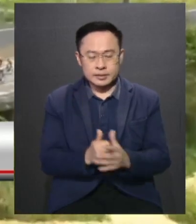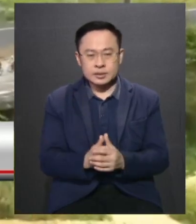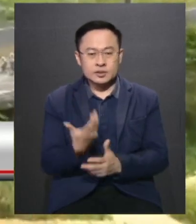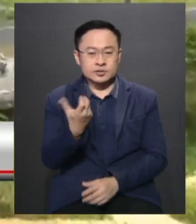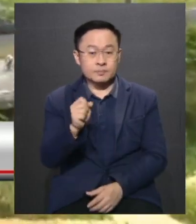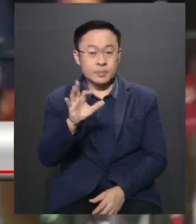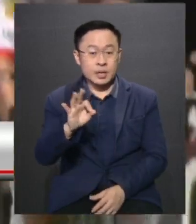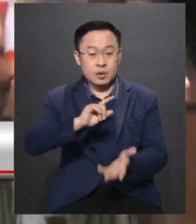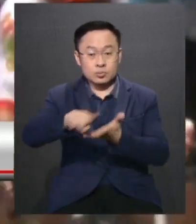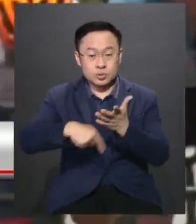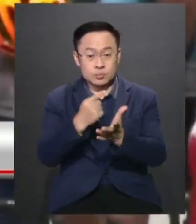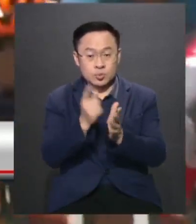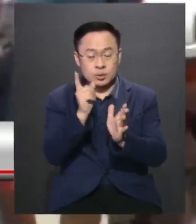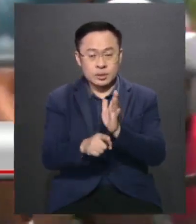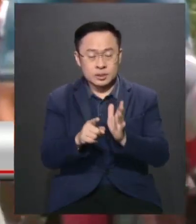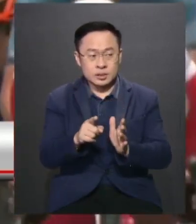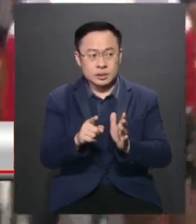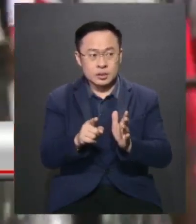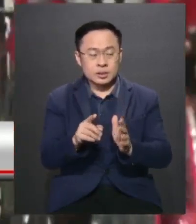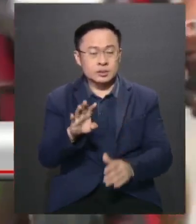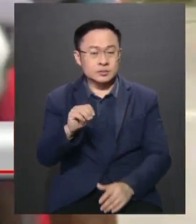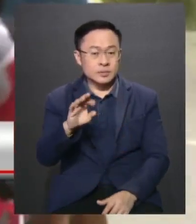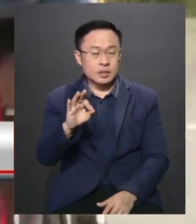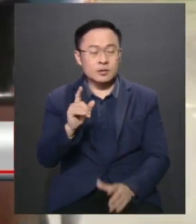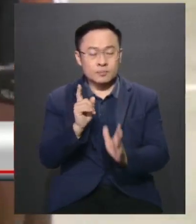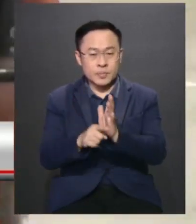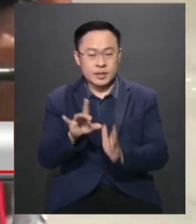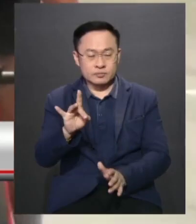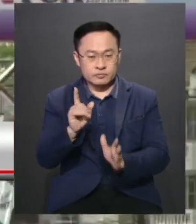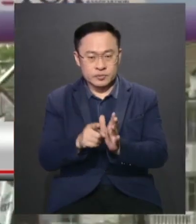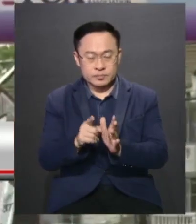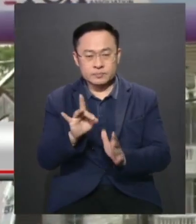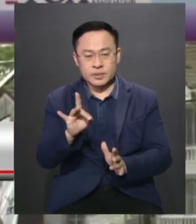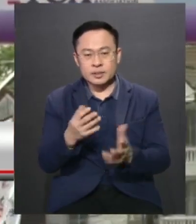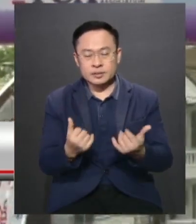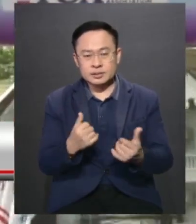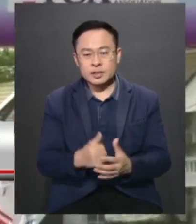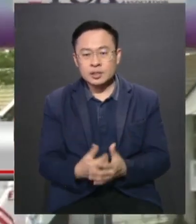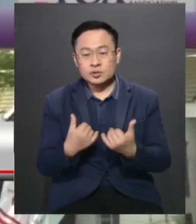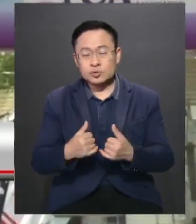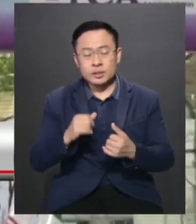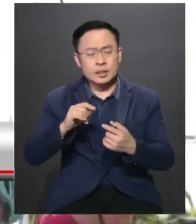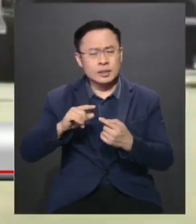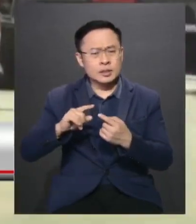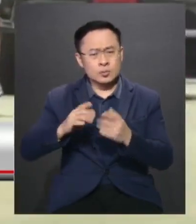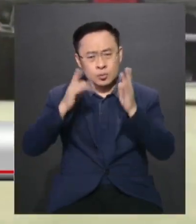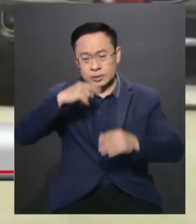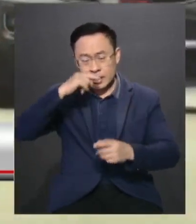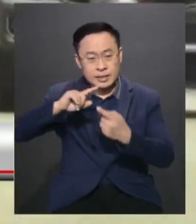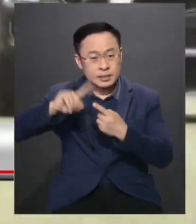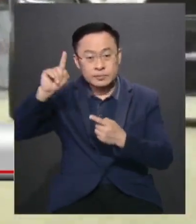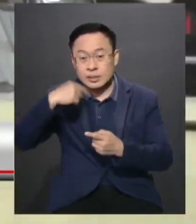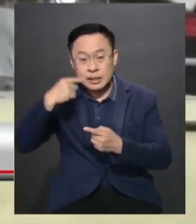ไป19ชั่วโมง49นาที8วินาทีส่วนในสเตจที่5นี้นะคะนักปั่นไทยที่ทำผลงานดีที่สุดนะคะ